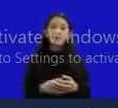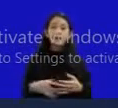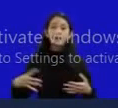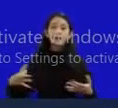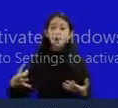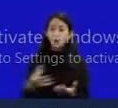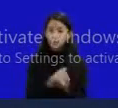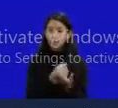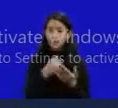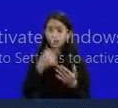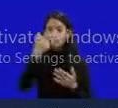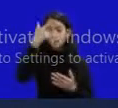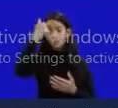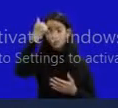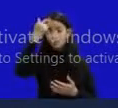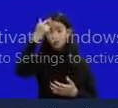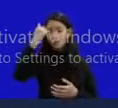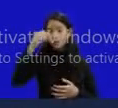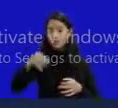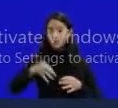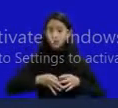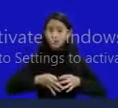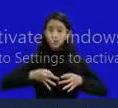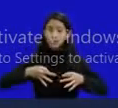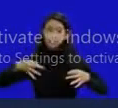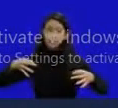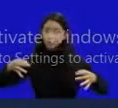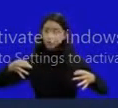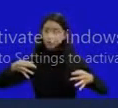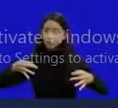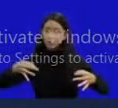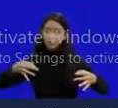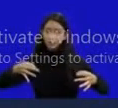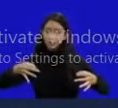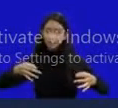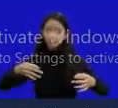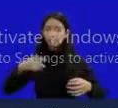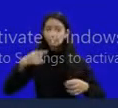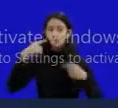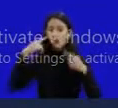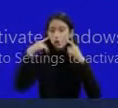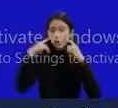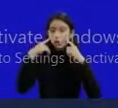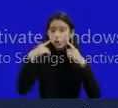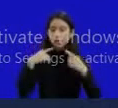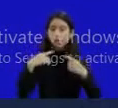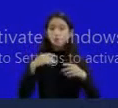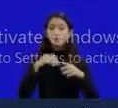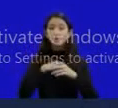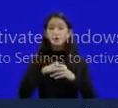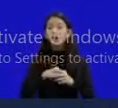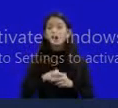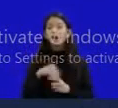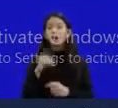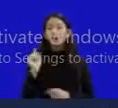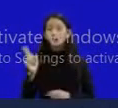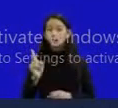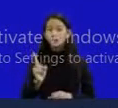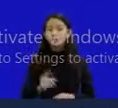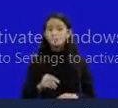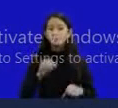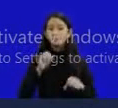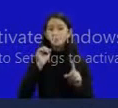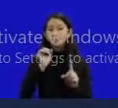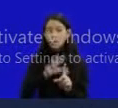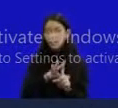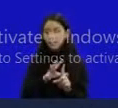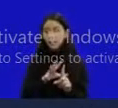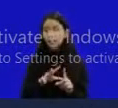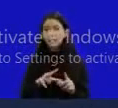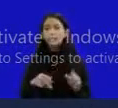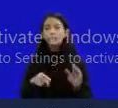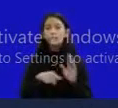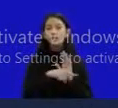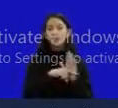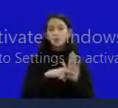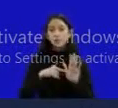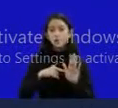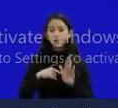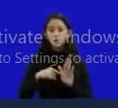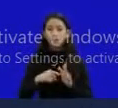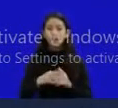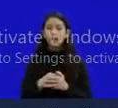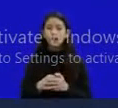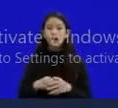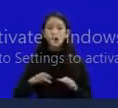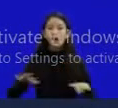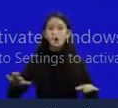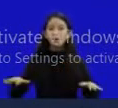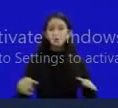pembelajaran jarak jauh ini bahwa dampak negatif yang terjadi pada anak itu sesuatu